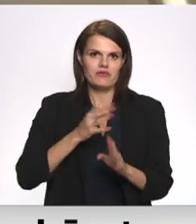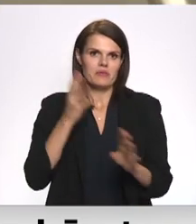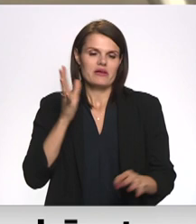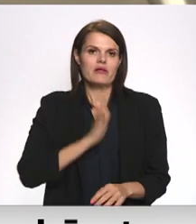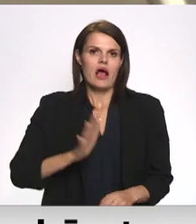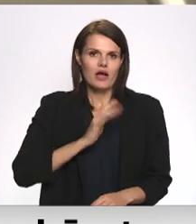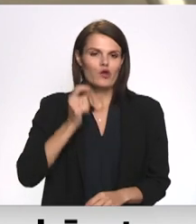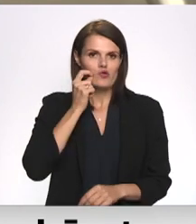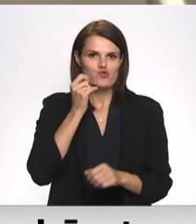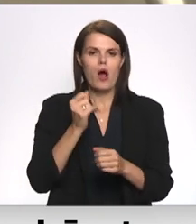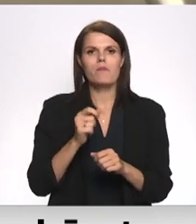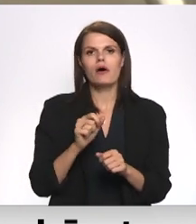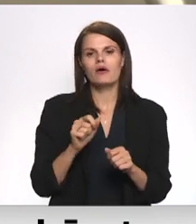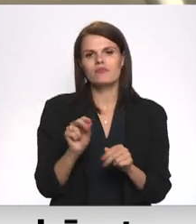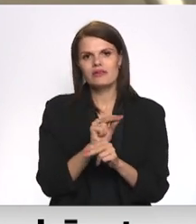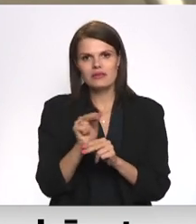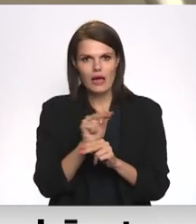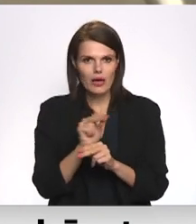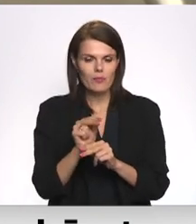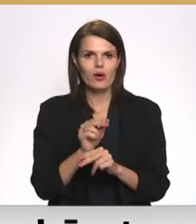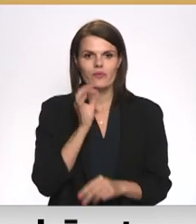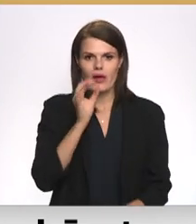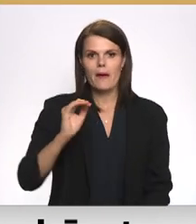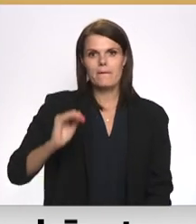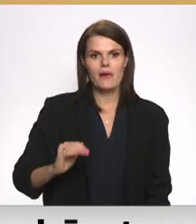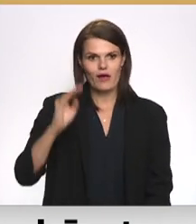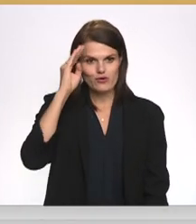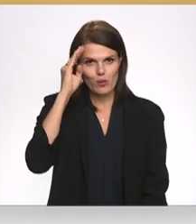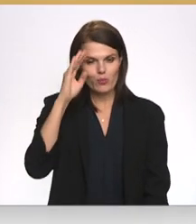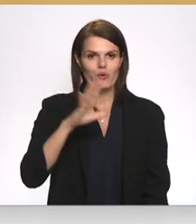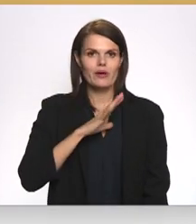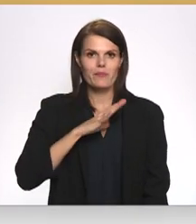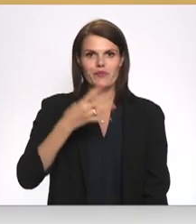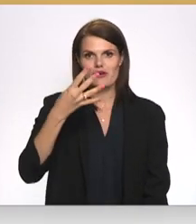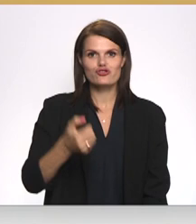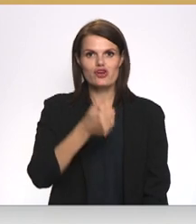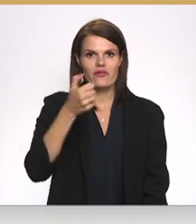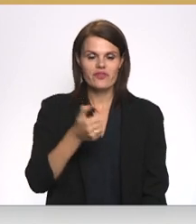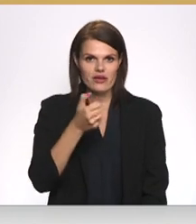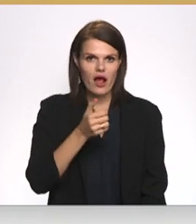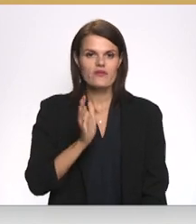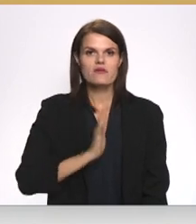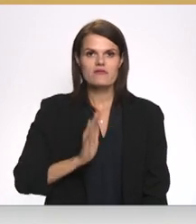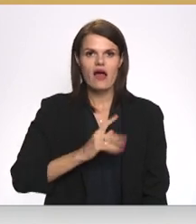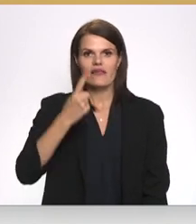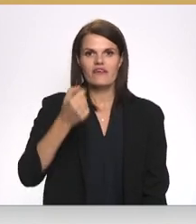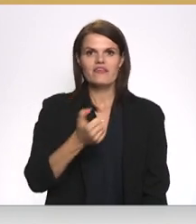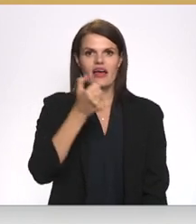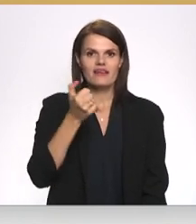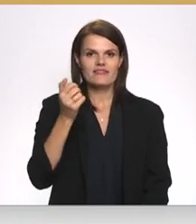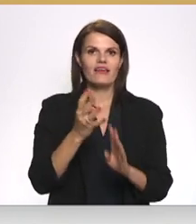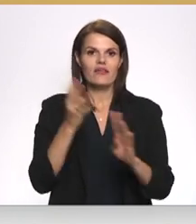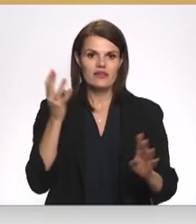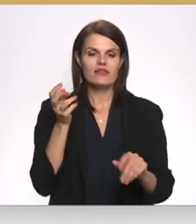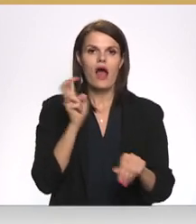vēl ilgāk. Mazajam puikam mums bija tā, ka viņam bija 4 gadi, mēs gaidījām gadu rindā, tad atnāca uz